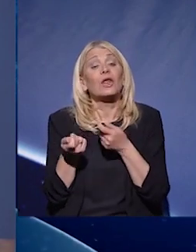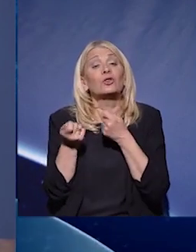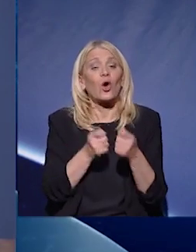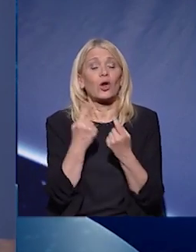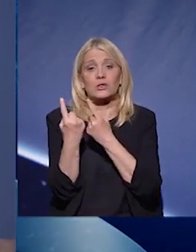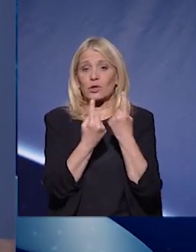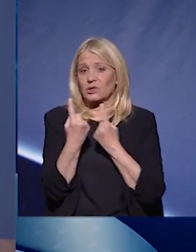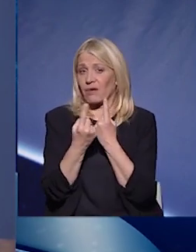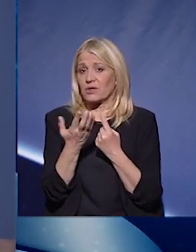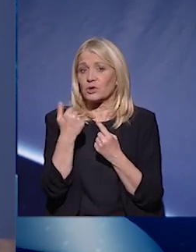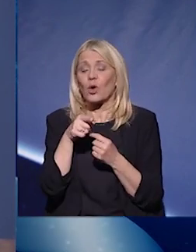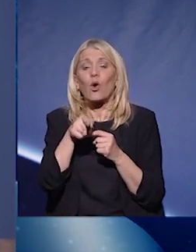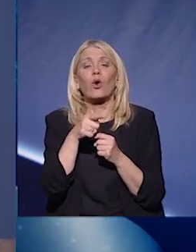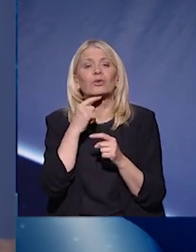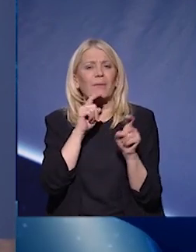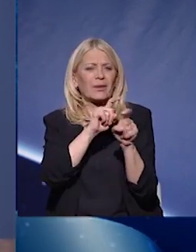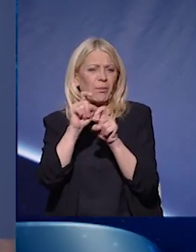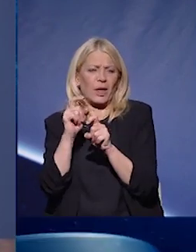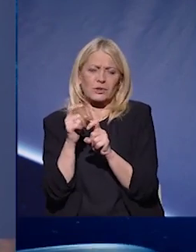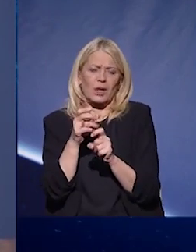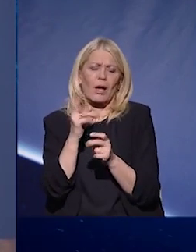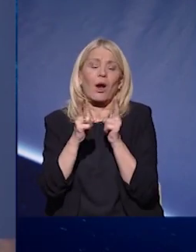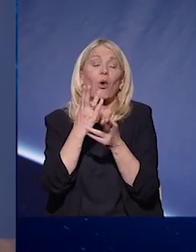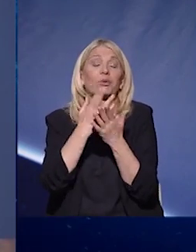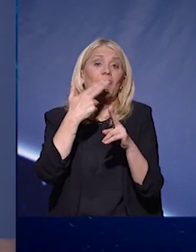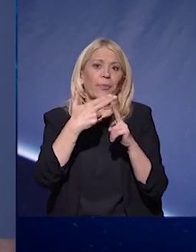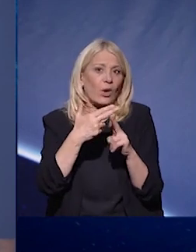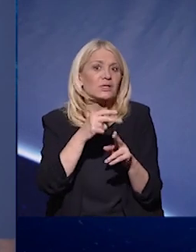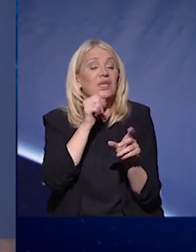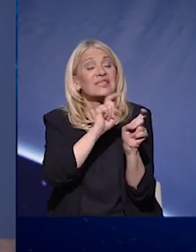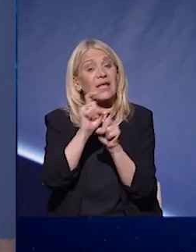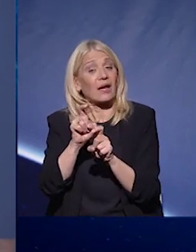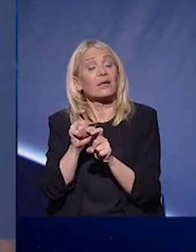u zavisnosti od aktuelne epidemiološke situacije, ali